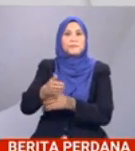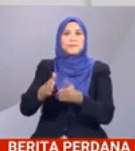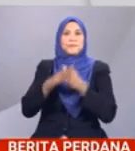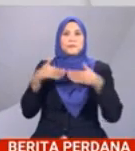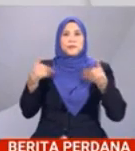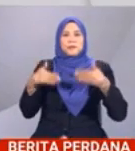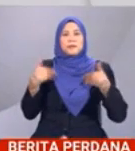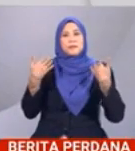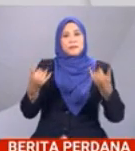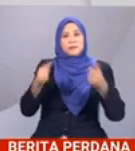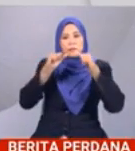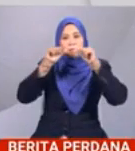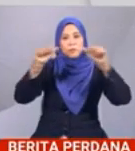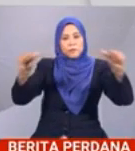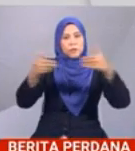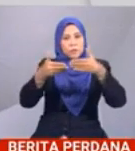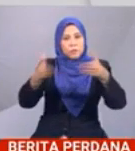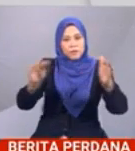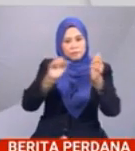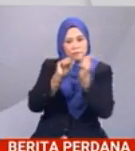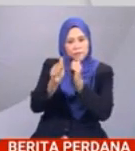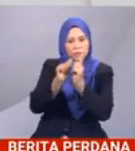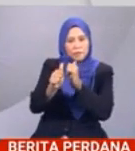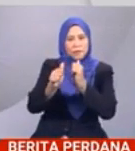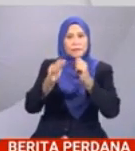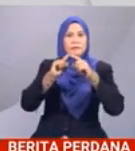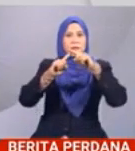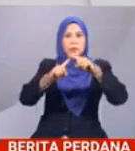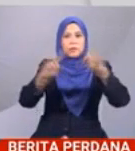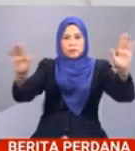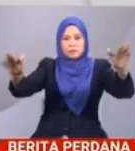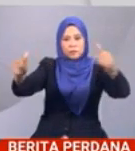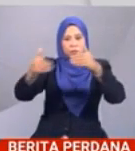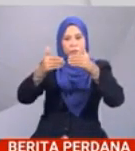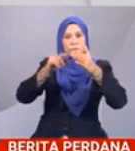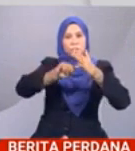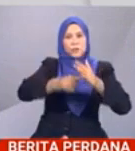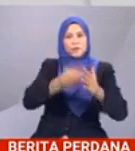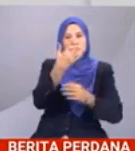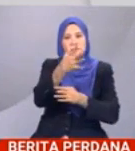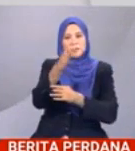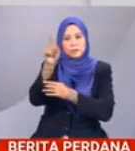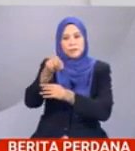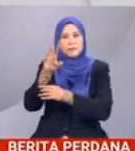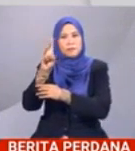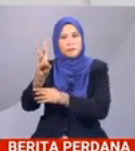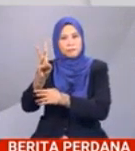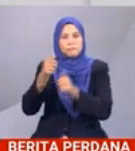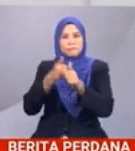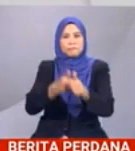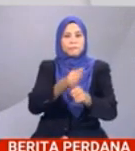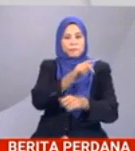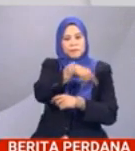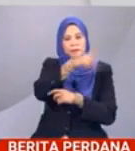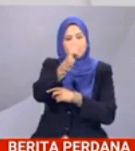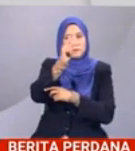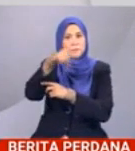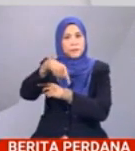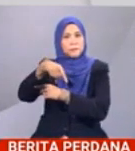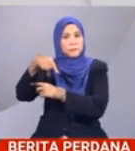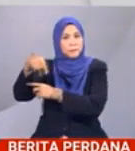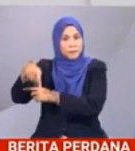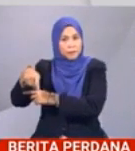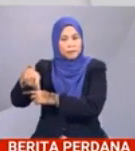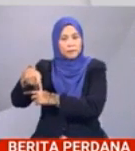Susulan pengumuman pembukaan semula sukan dalam Dewan Tertutup bermula 15 Jun ini sempena tempoh Perintah Kawalan Pergerakan Pemulihan